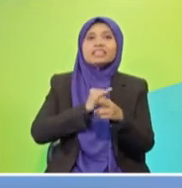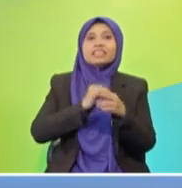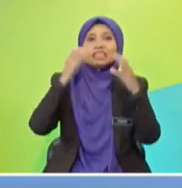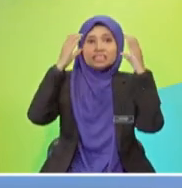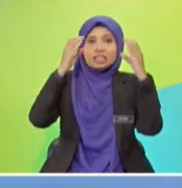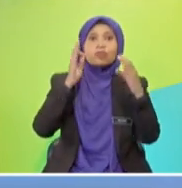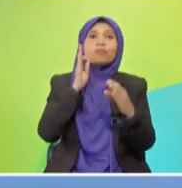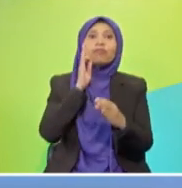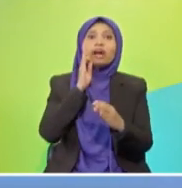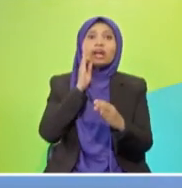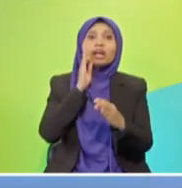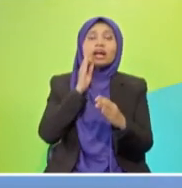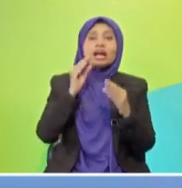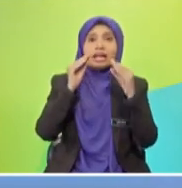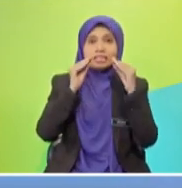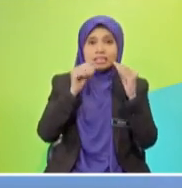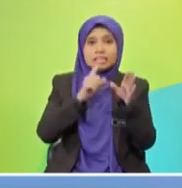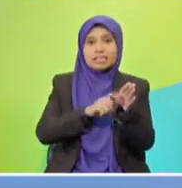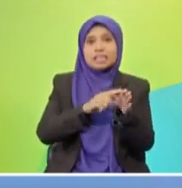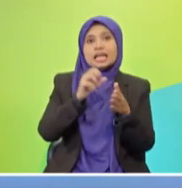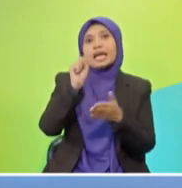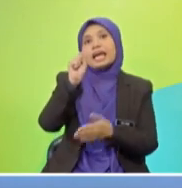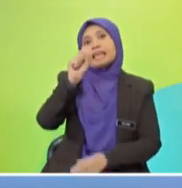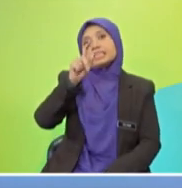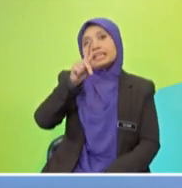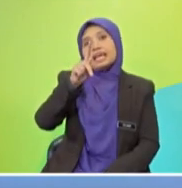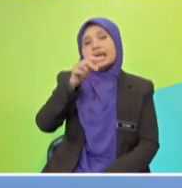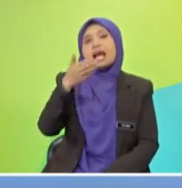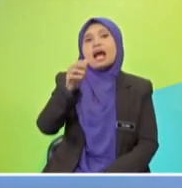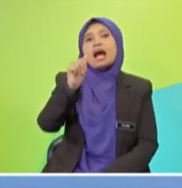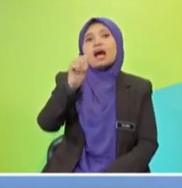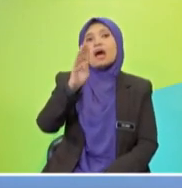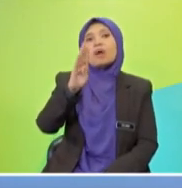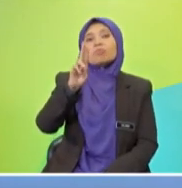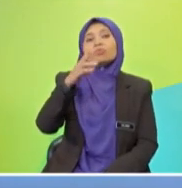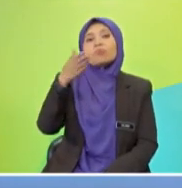norari mengajari SG Haji Abu Bakar